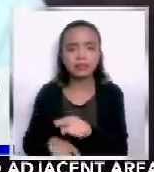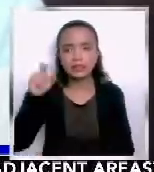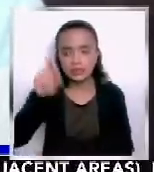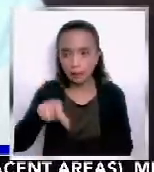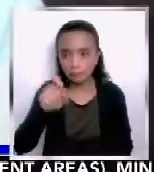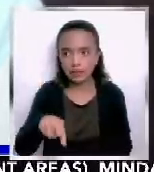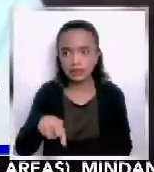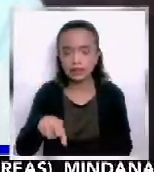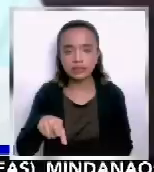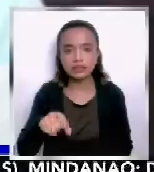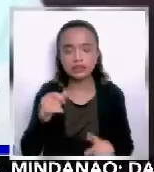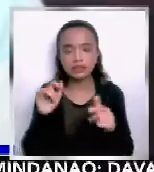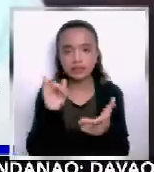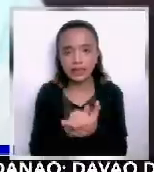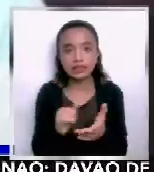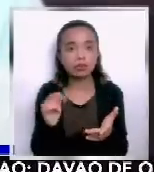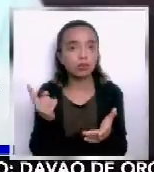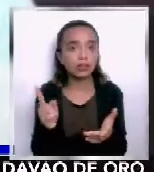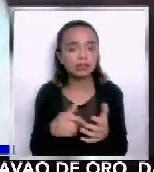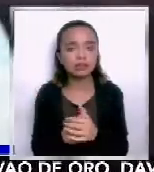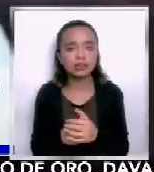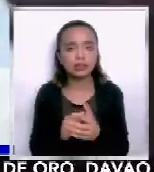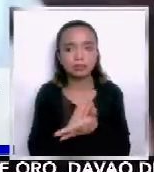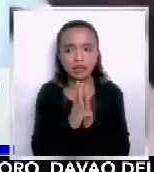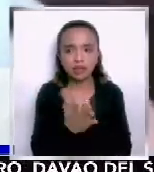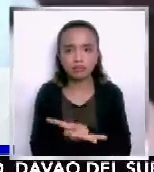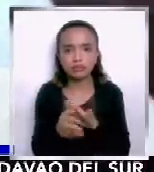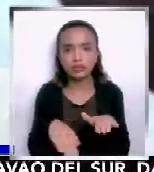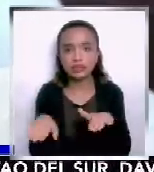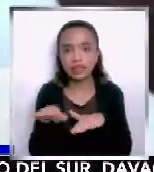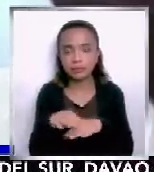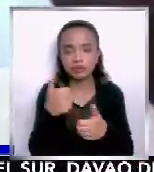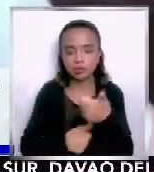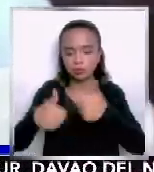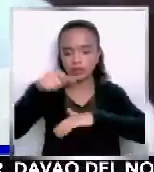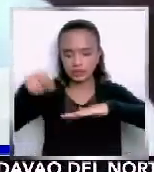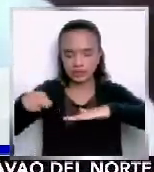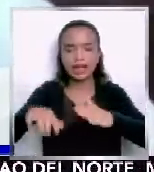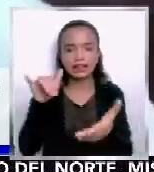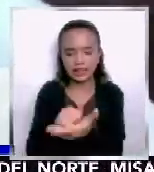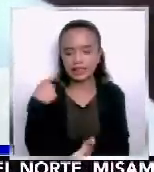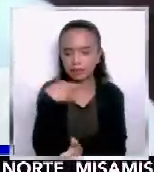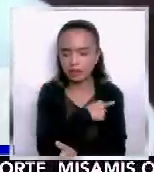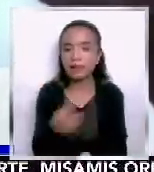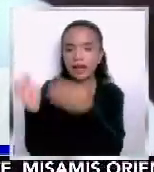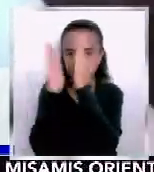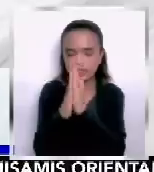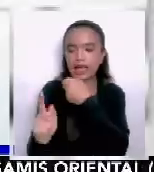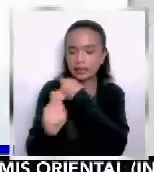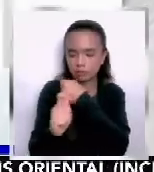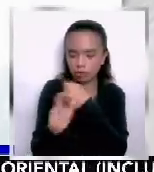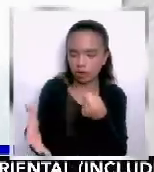lang ito na ang gawing hakbang ng Supreme Court. Ito ang kahilingan namin, temporary restraining